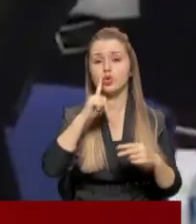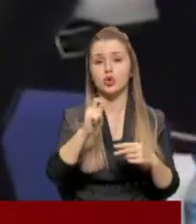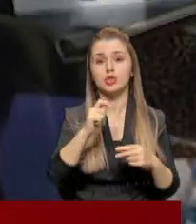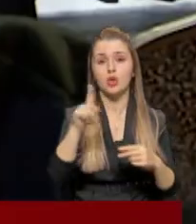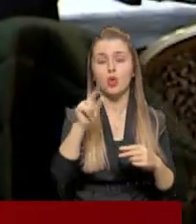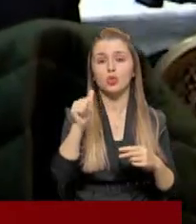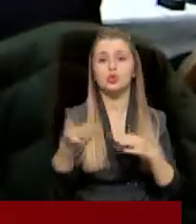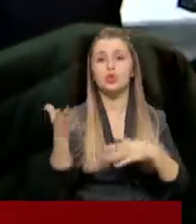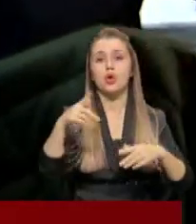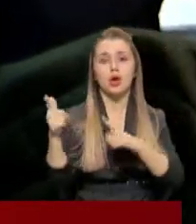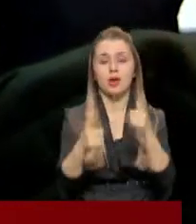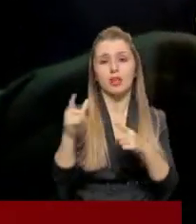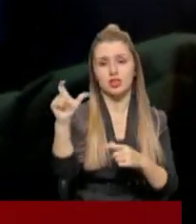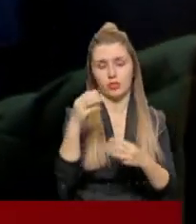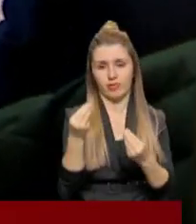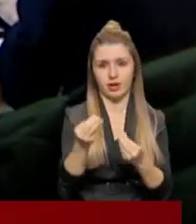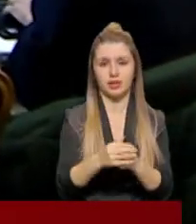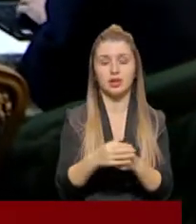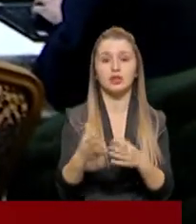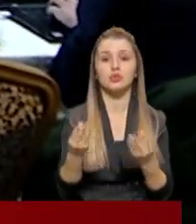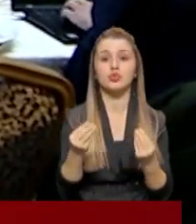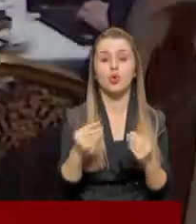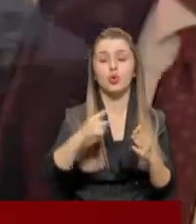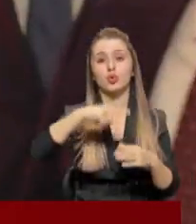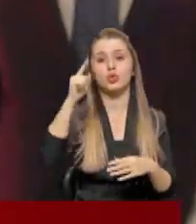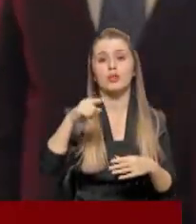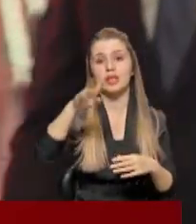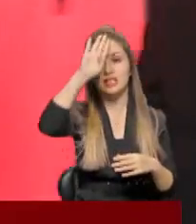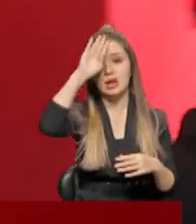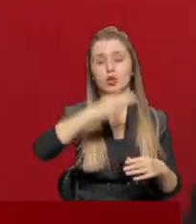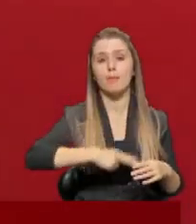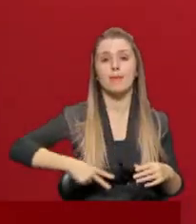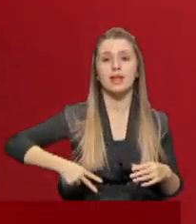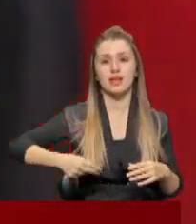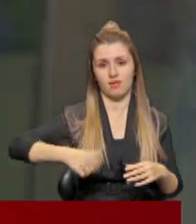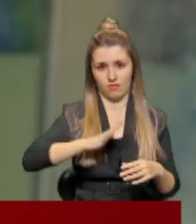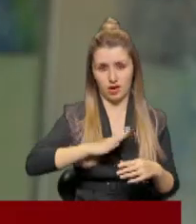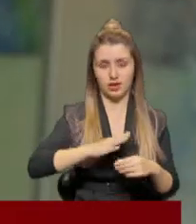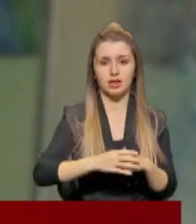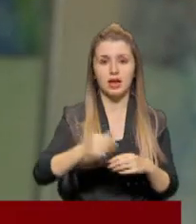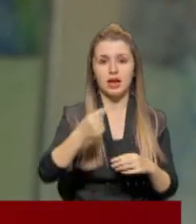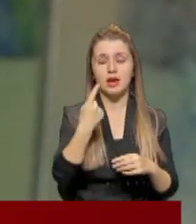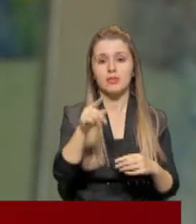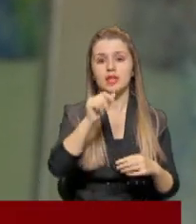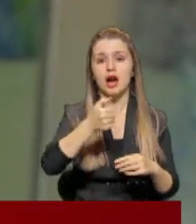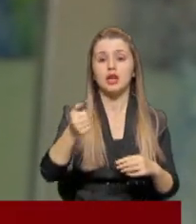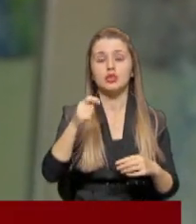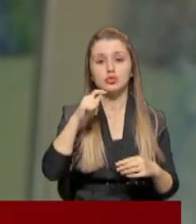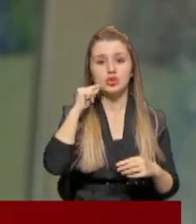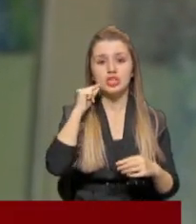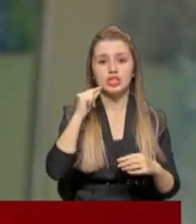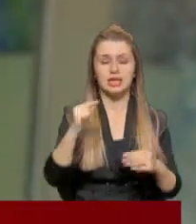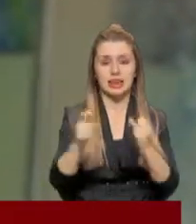sözlerinden 10 gün sonra kameraların karşısına geçti. Daha çok gündeminde İstanbul Büyükşehir Belediyesi vardı. 1668